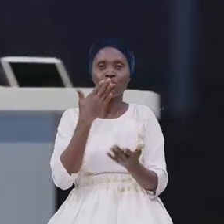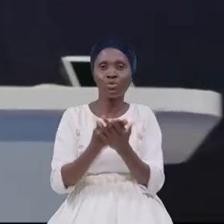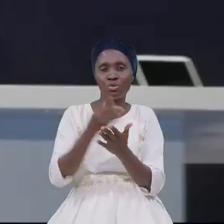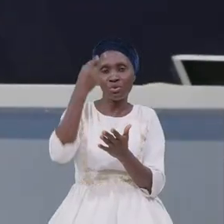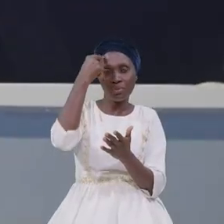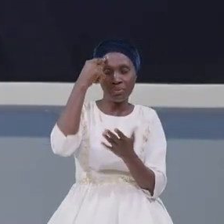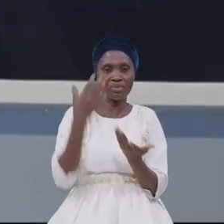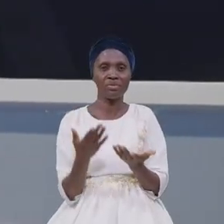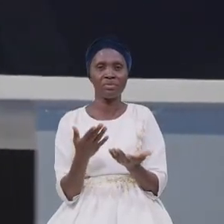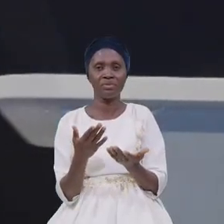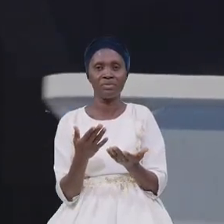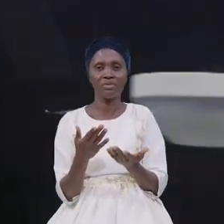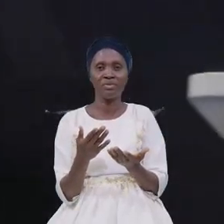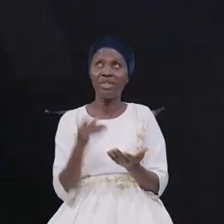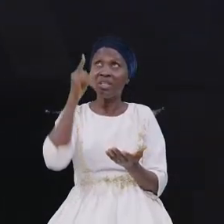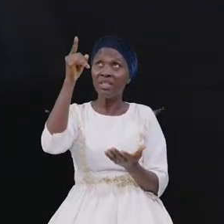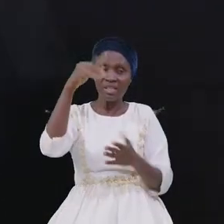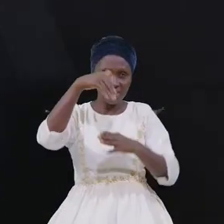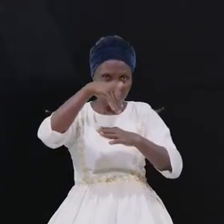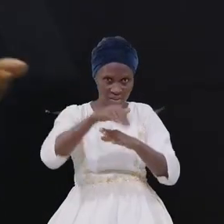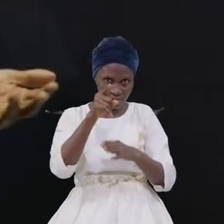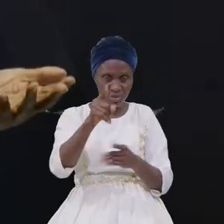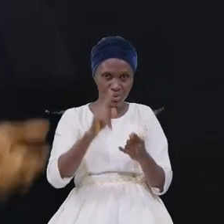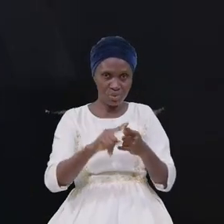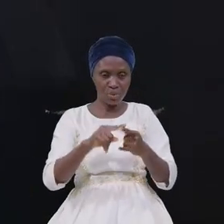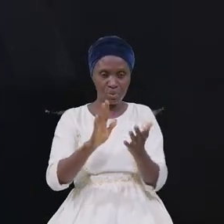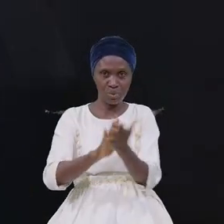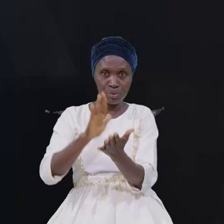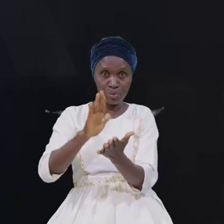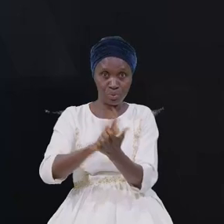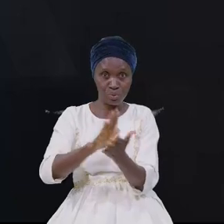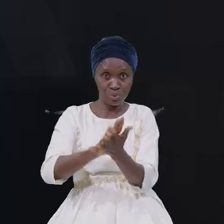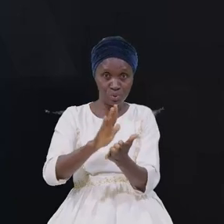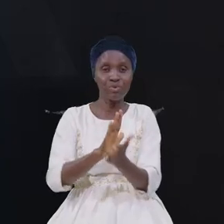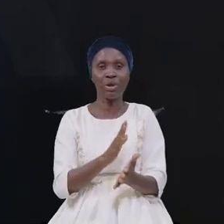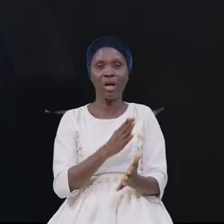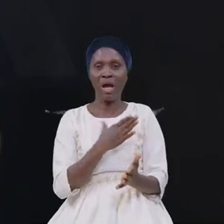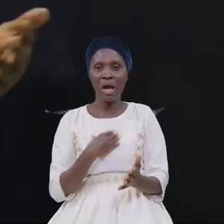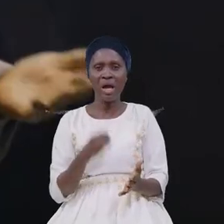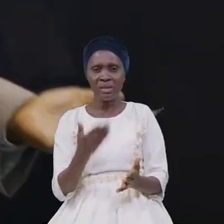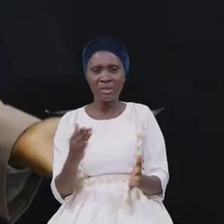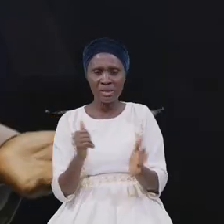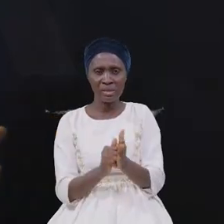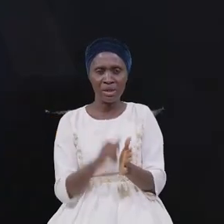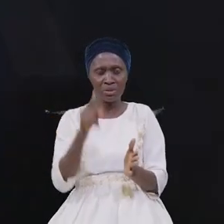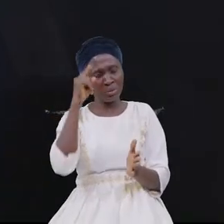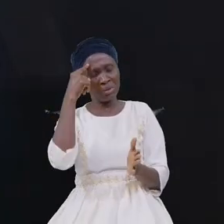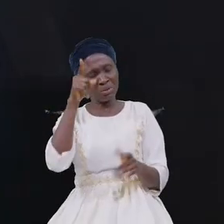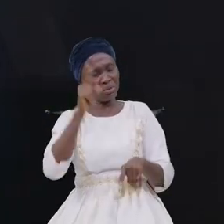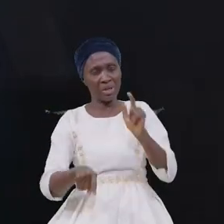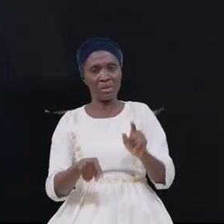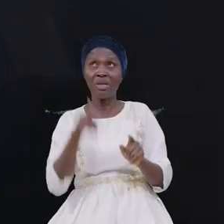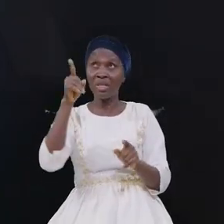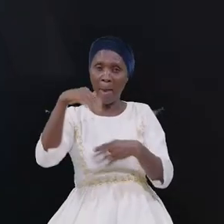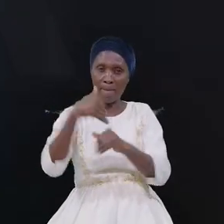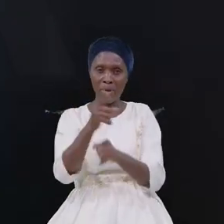bon cerveau. Il vous envoie à l'école. Même les choses que vous croyez ne pas en